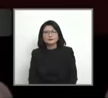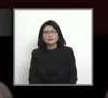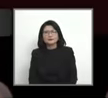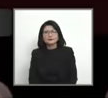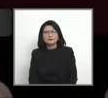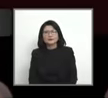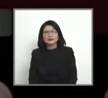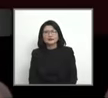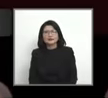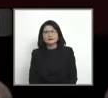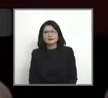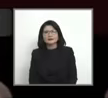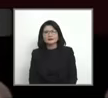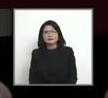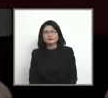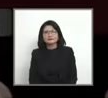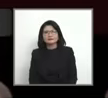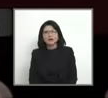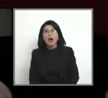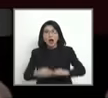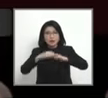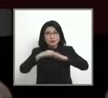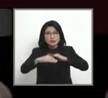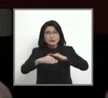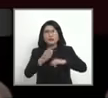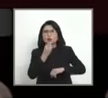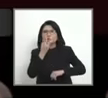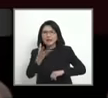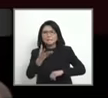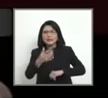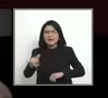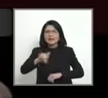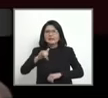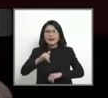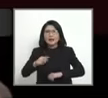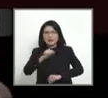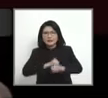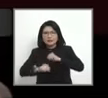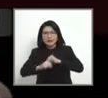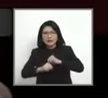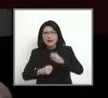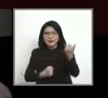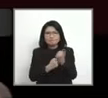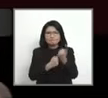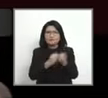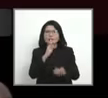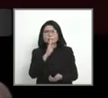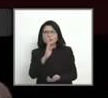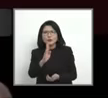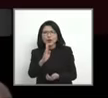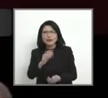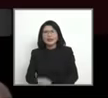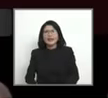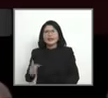Bawaslu terjadi di 50% wilayah provinsi se-indonesia 50%nya harus terbukti Nah kalau misal